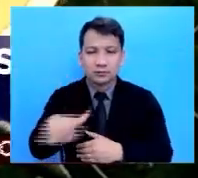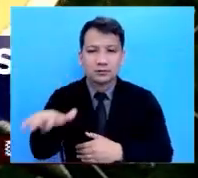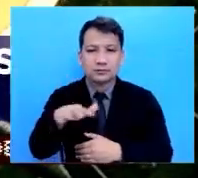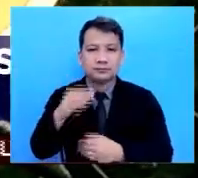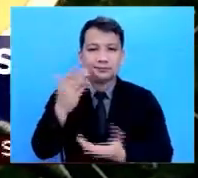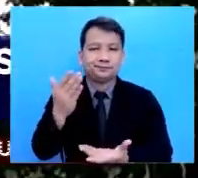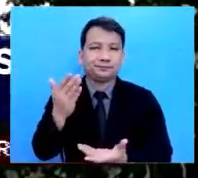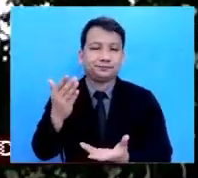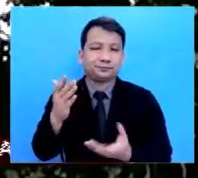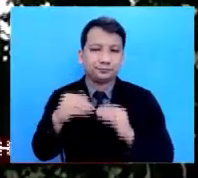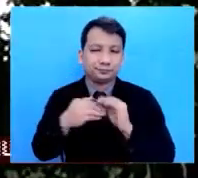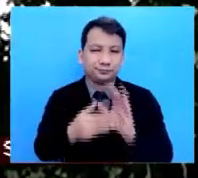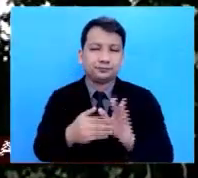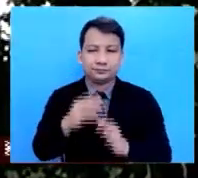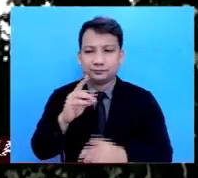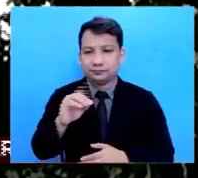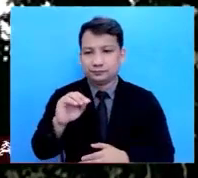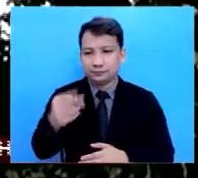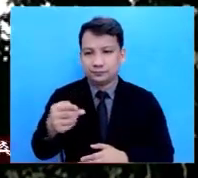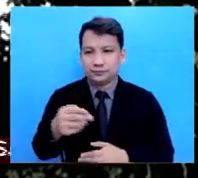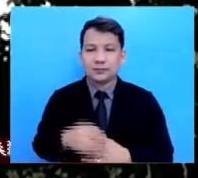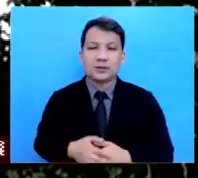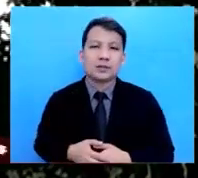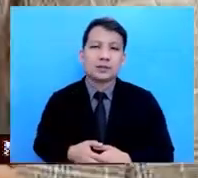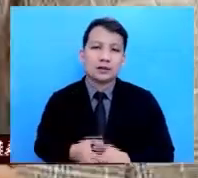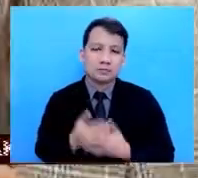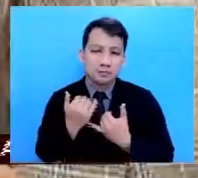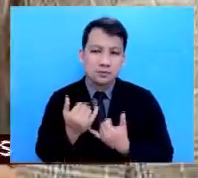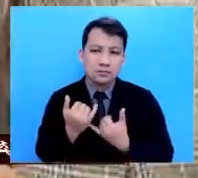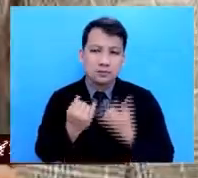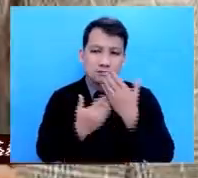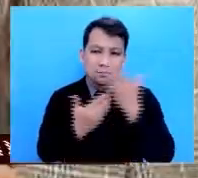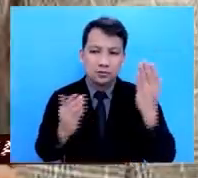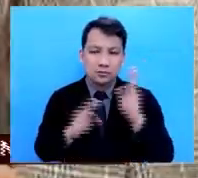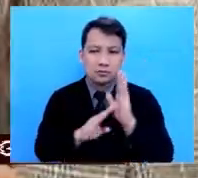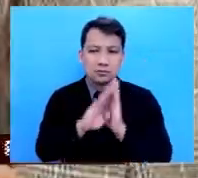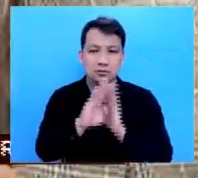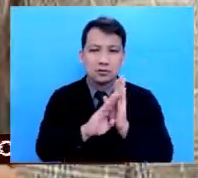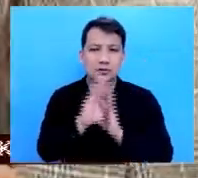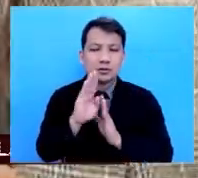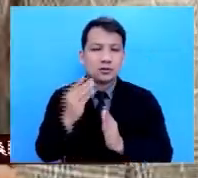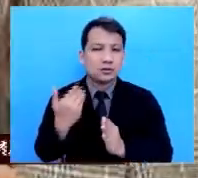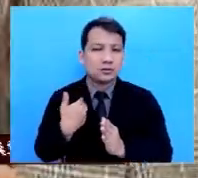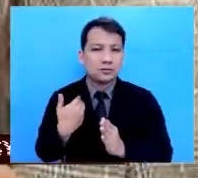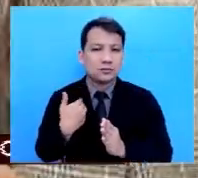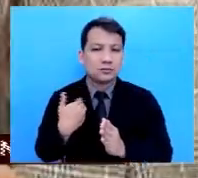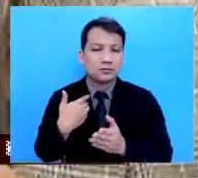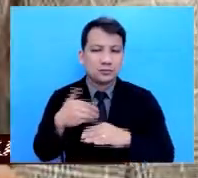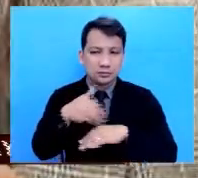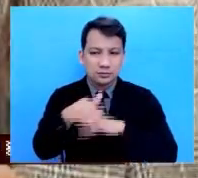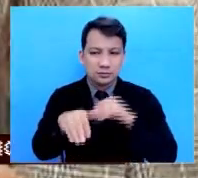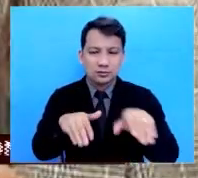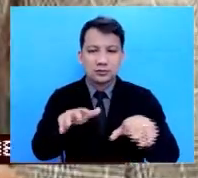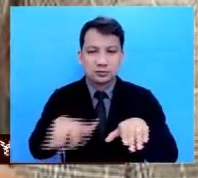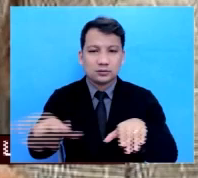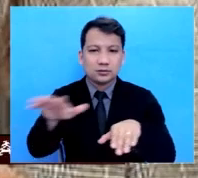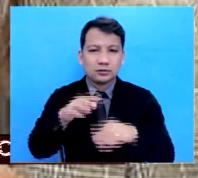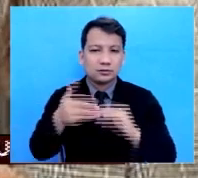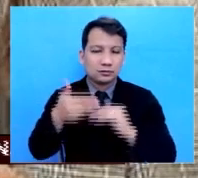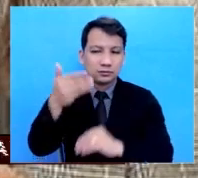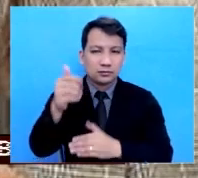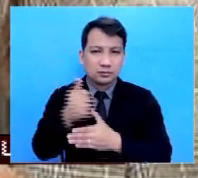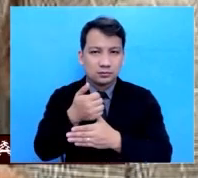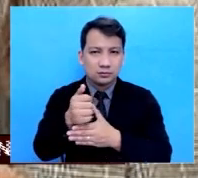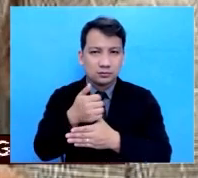COVID-19 ayon sa DOH. Gayunpaman, ang mga bahagyang pagtaas ay hindi pa rin nagka-translate sa higher average daily